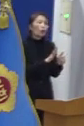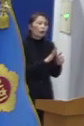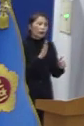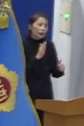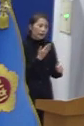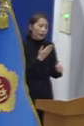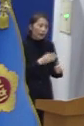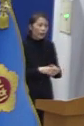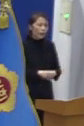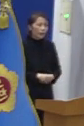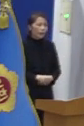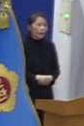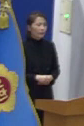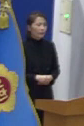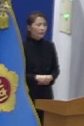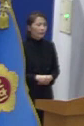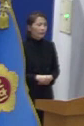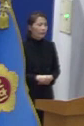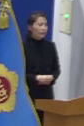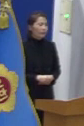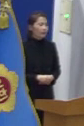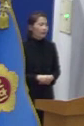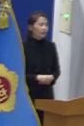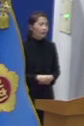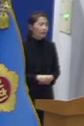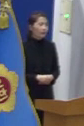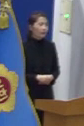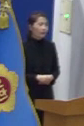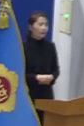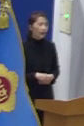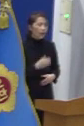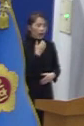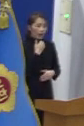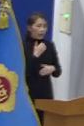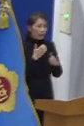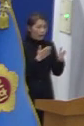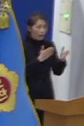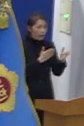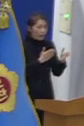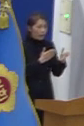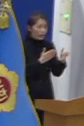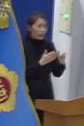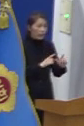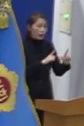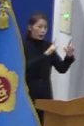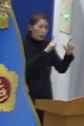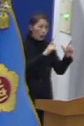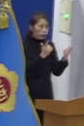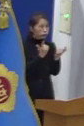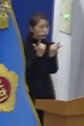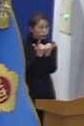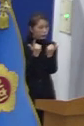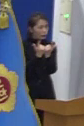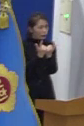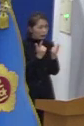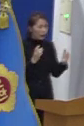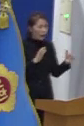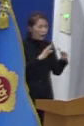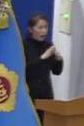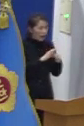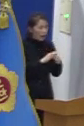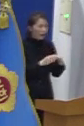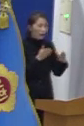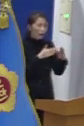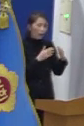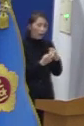혁신이 이루어질 것입니다. 경기 동북부 공공의료원 설립도 본격 추진합니다. 공공의료원의